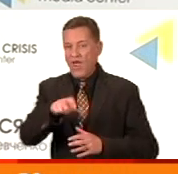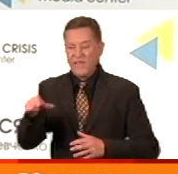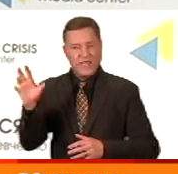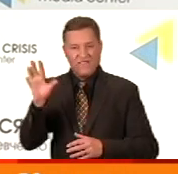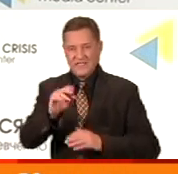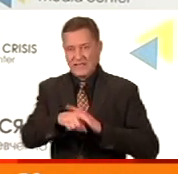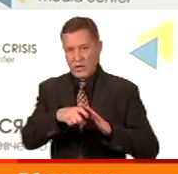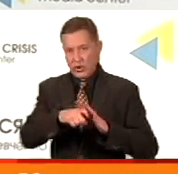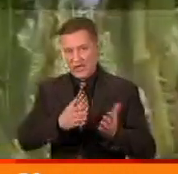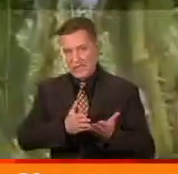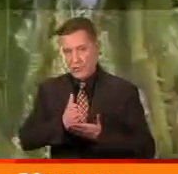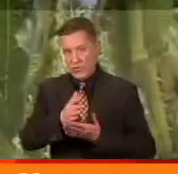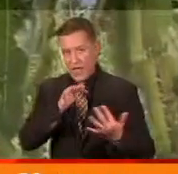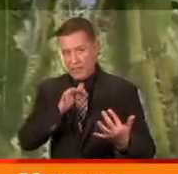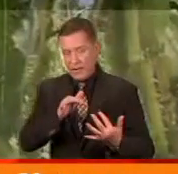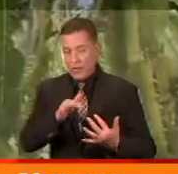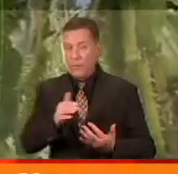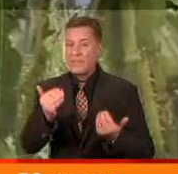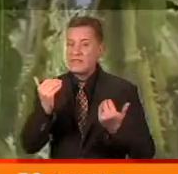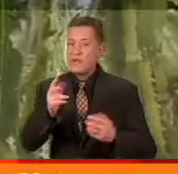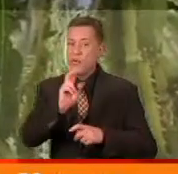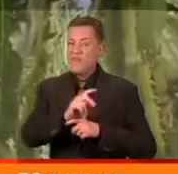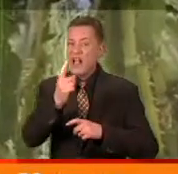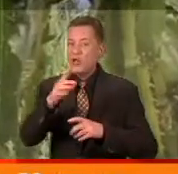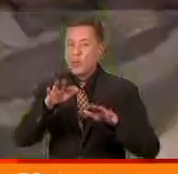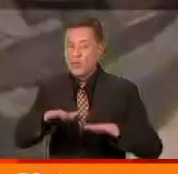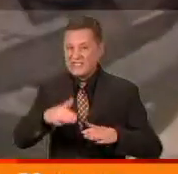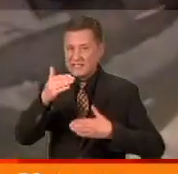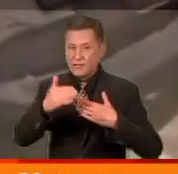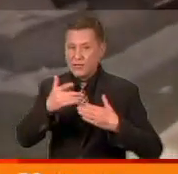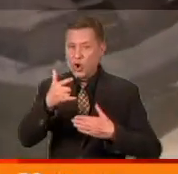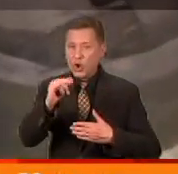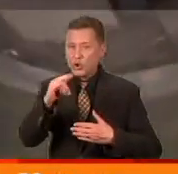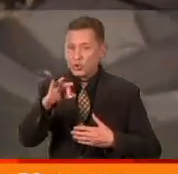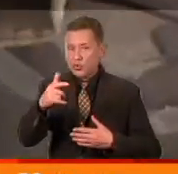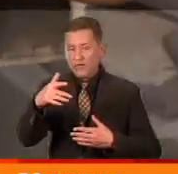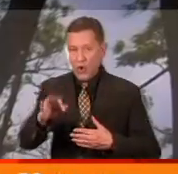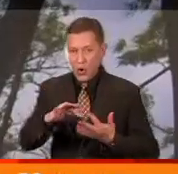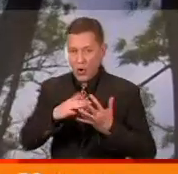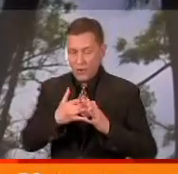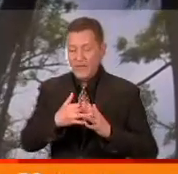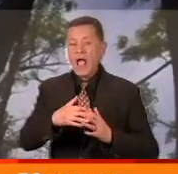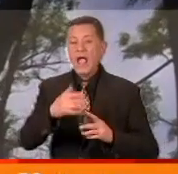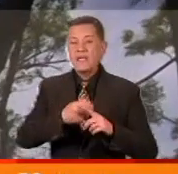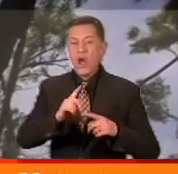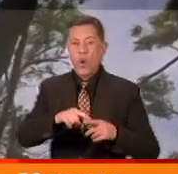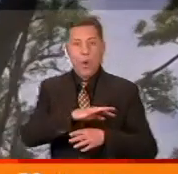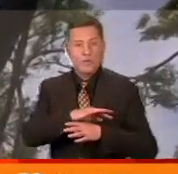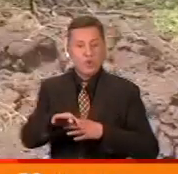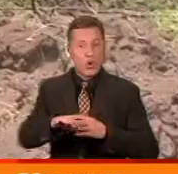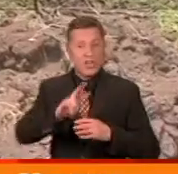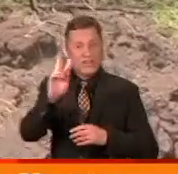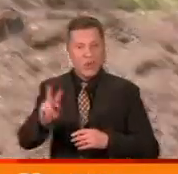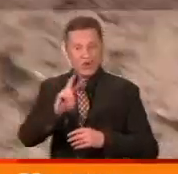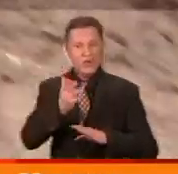Донецькому напрямку. Ми сьогодні побували на одній з позицій поблизу Гнутового, яку напередодні ввечері обстрілювали протягом